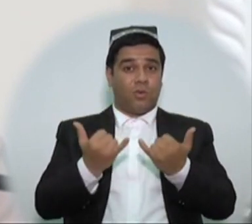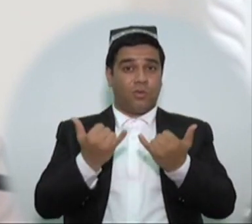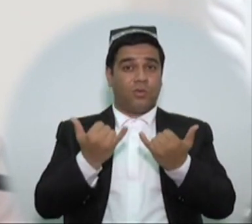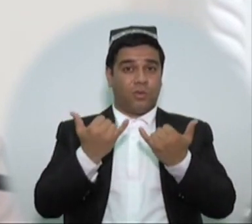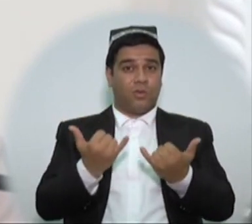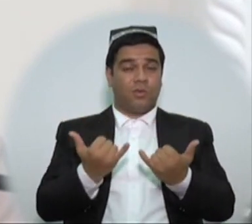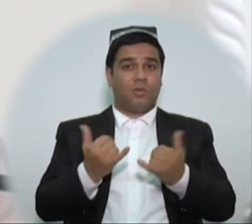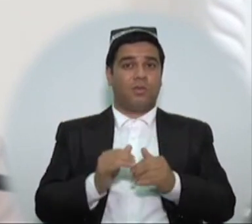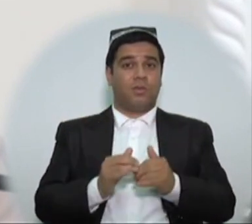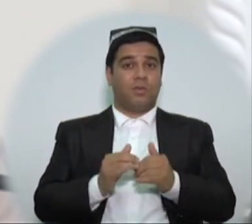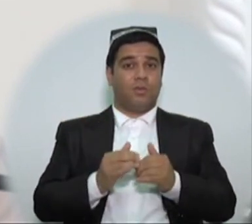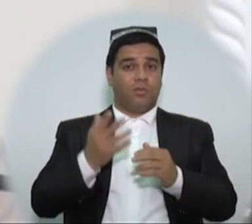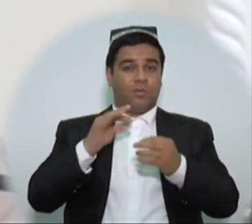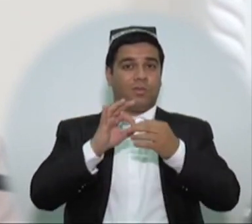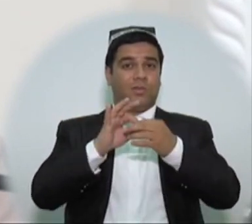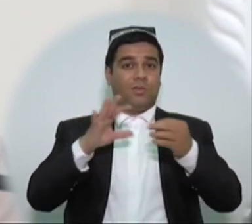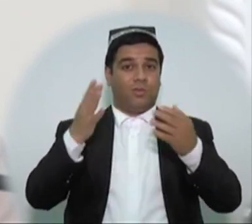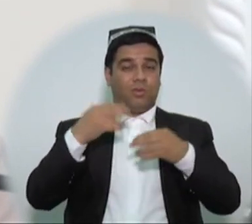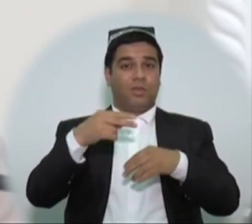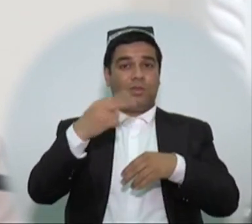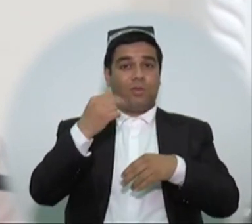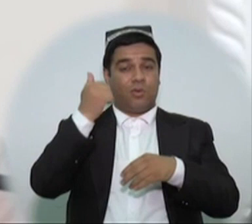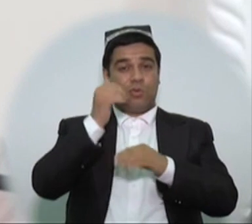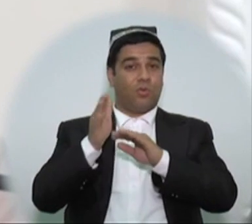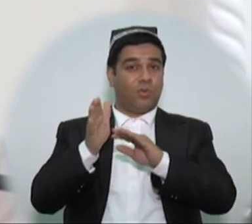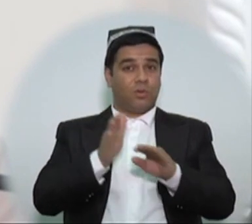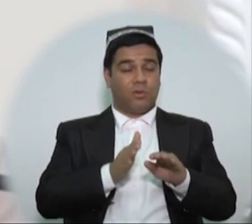Endi mustaqil bo'lganidan 22 yil o'tib